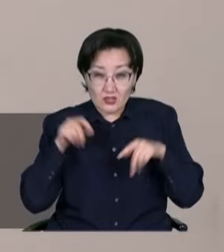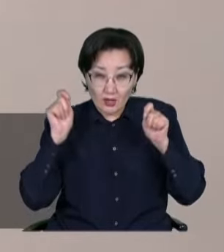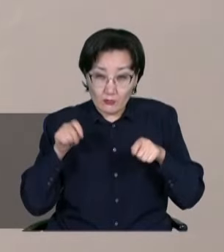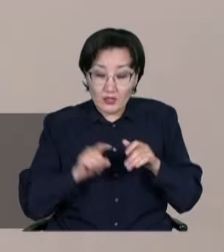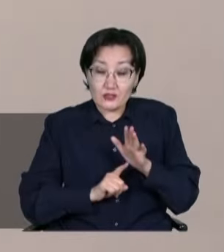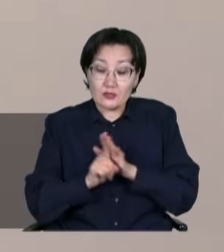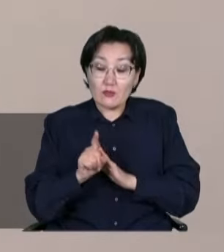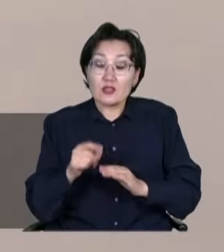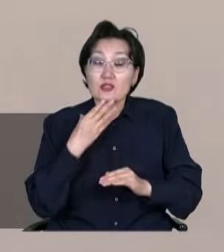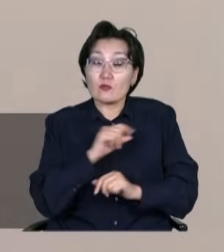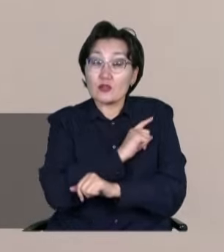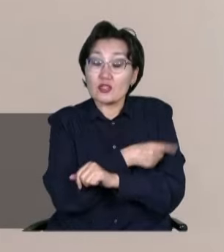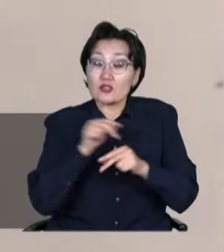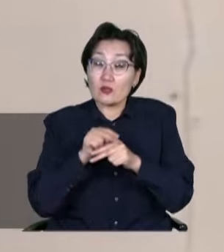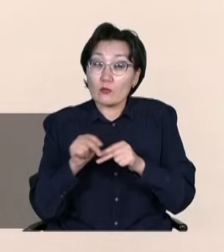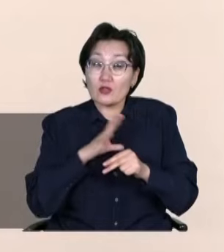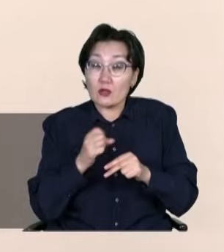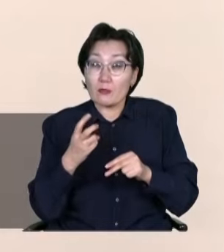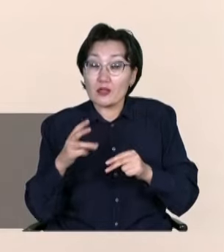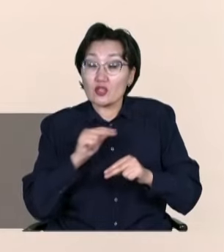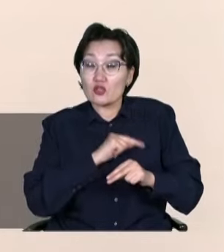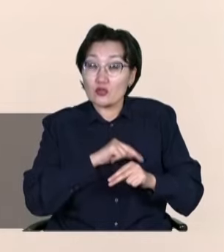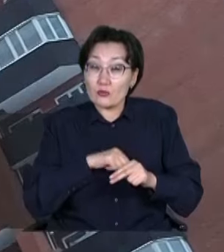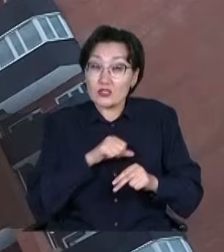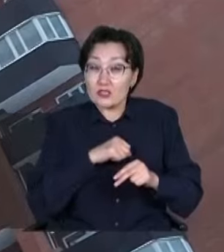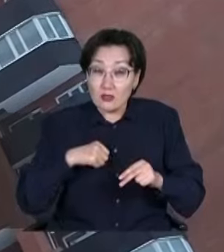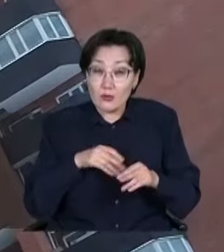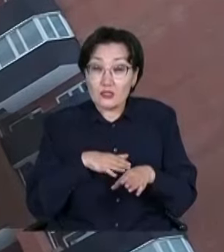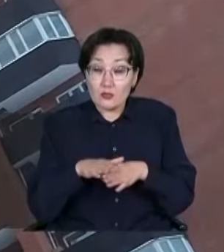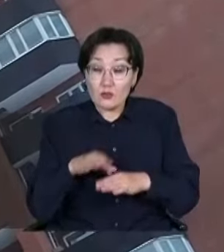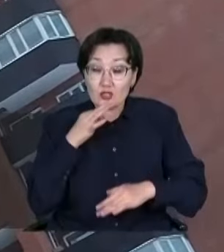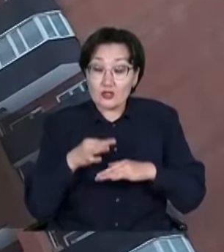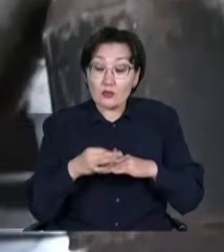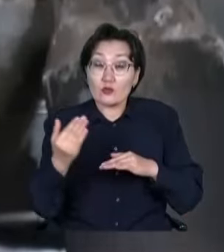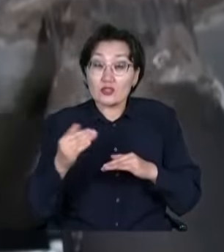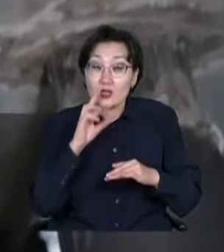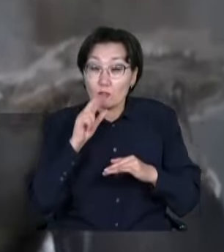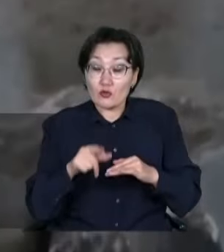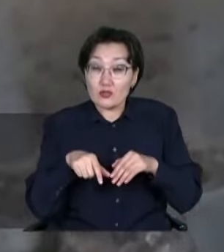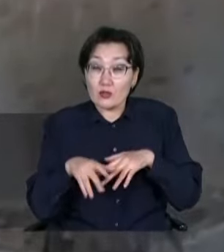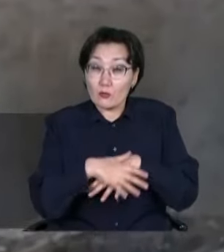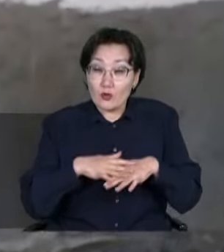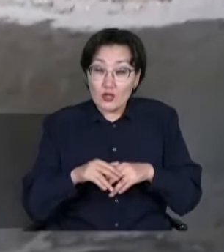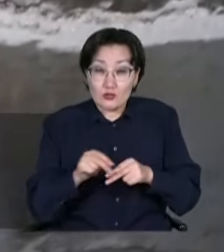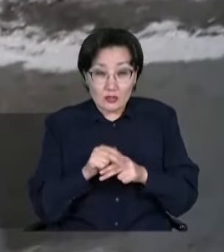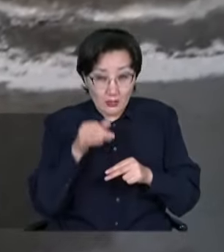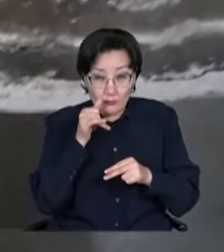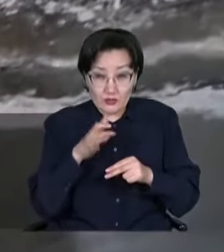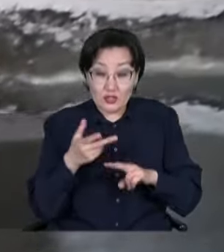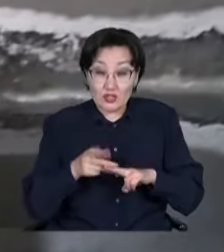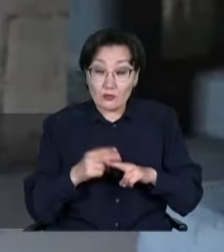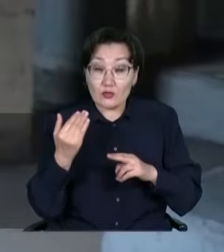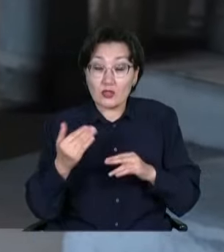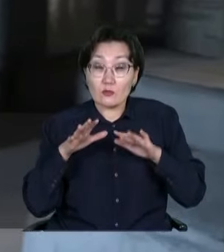осы жылы өз күшіммен жамап шықтым, бірталай жұмысты өзіміз істедік. Жауаптылардан кеткен қатені тұрғындардың түзеуге шамасы жоқ әрине, сондықтан